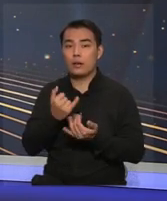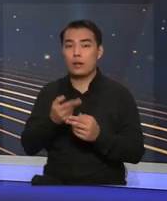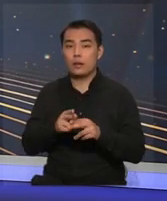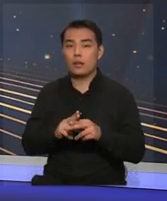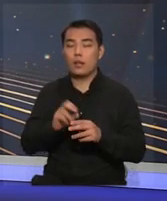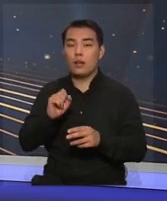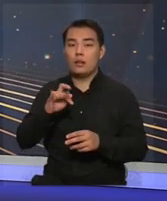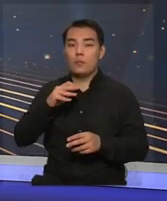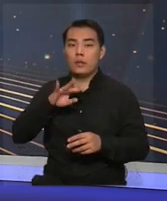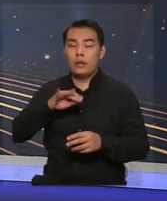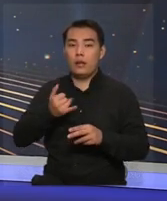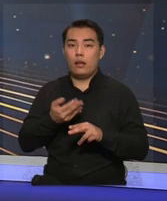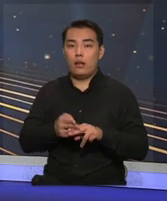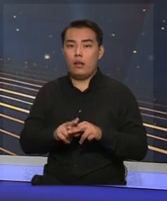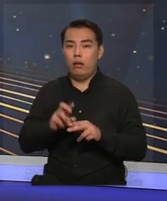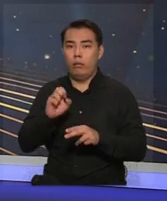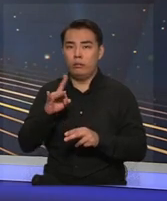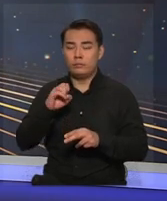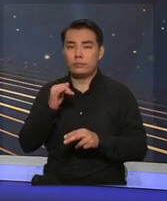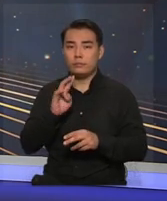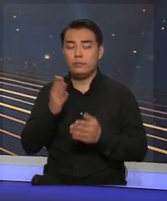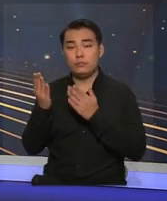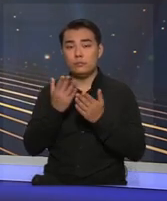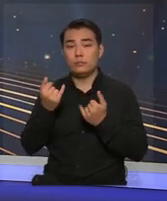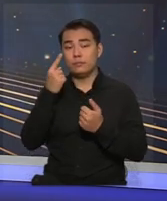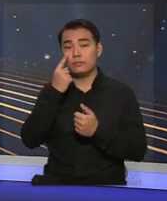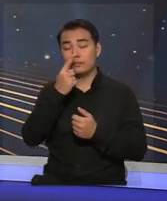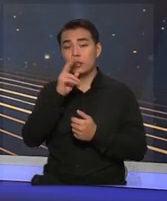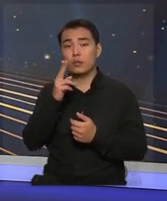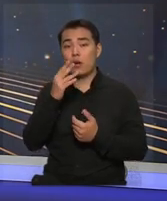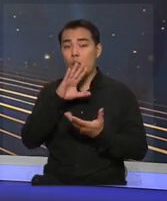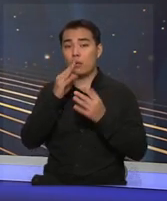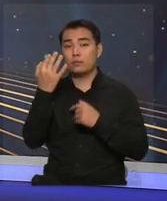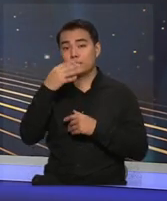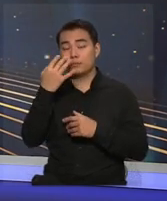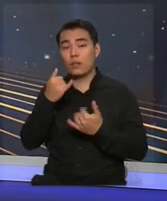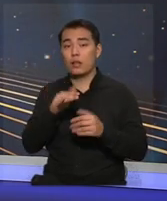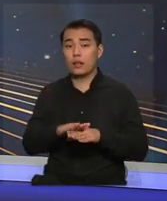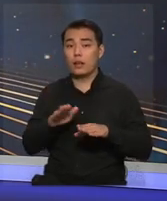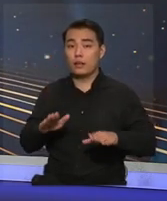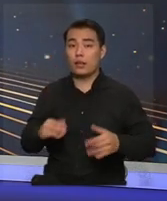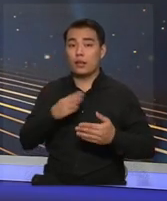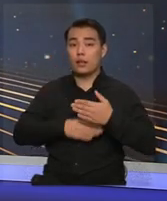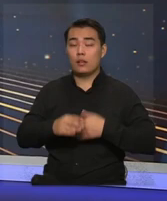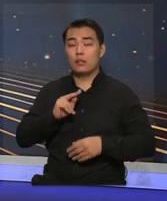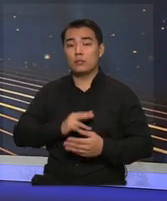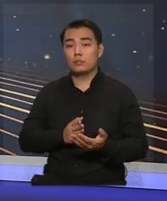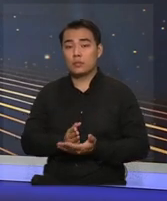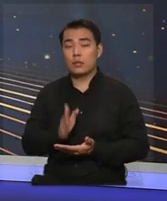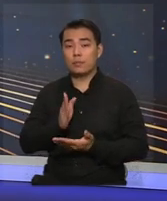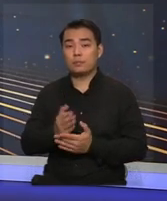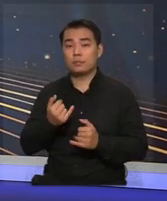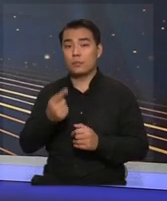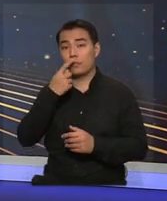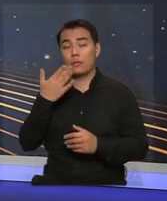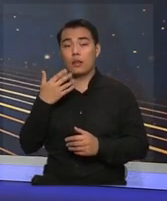әліпбиін қазақи методикамен оқытатын білікті педагог, көз жанарынан айырылған балалардың қалыптасуына айтарлықтай еңбек сіңірген. Жақында